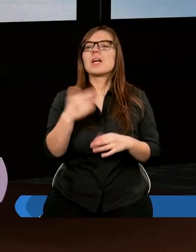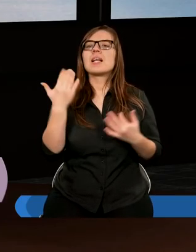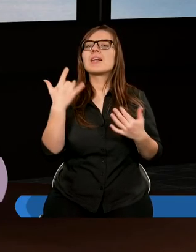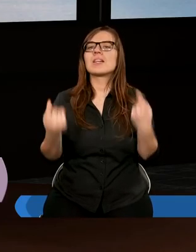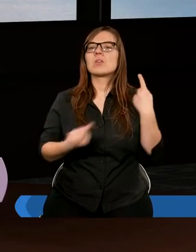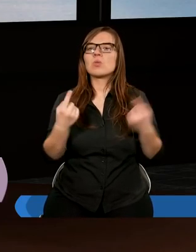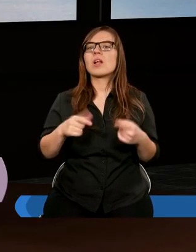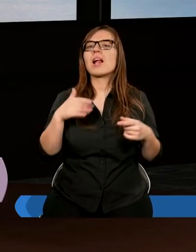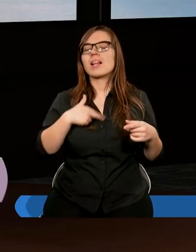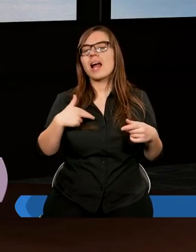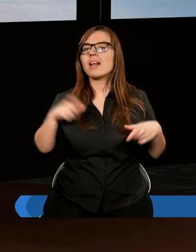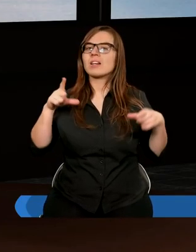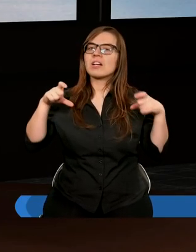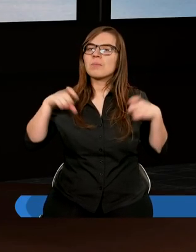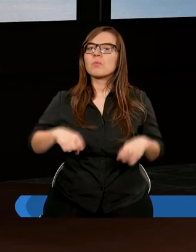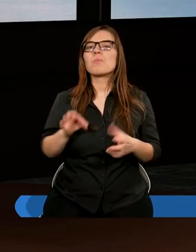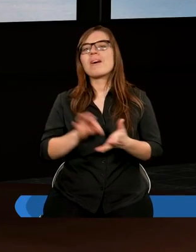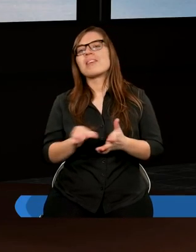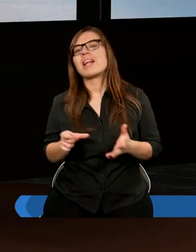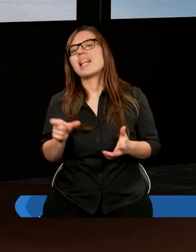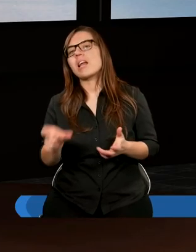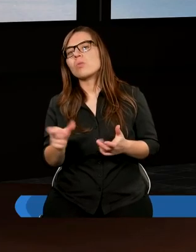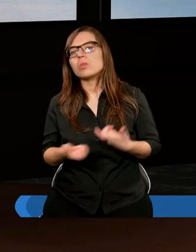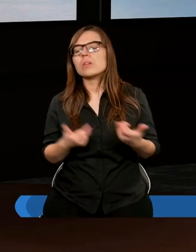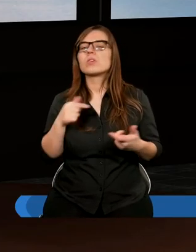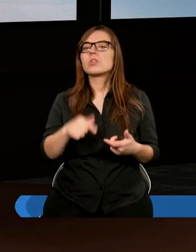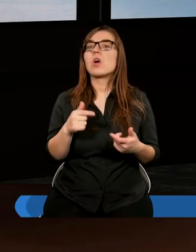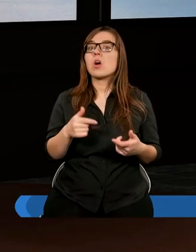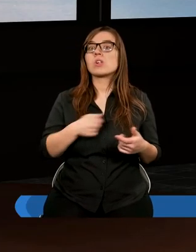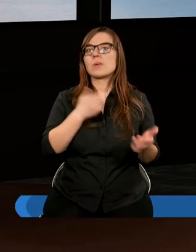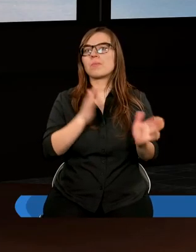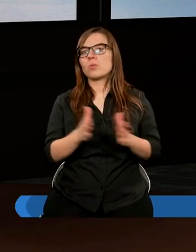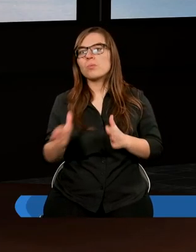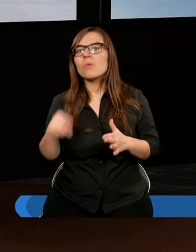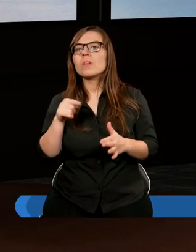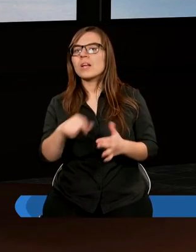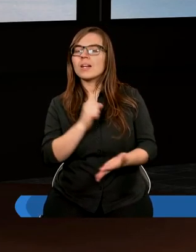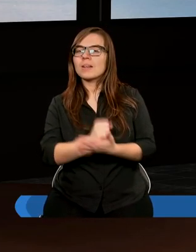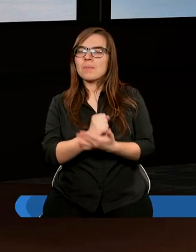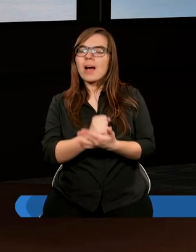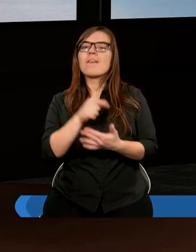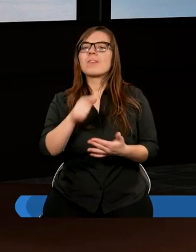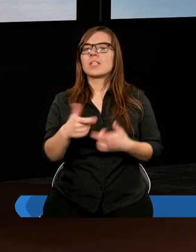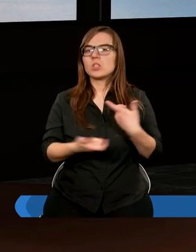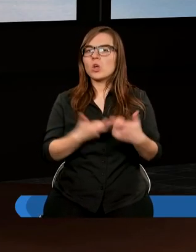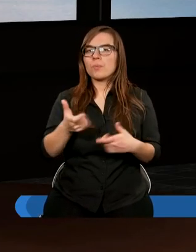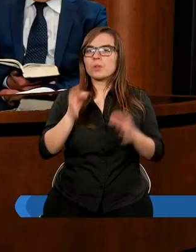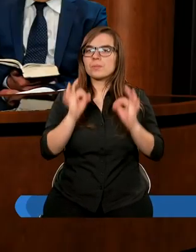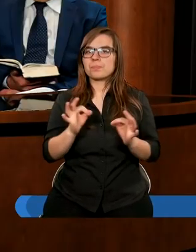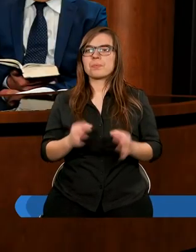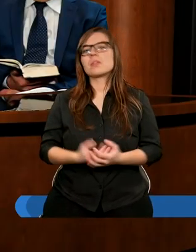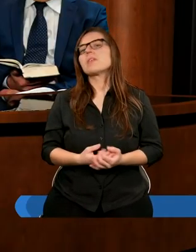życiowa nas zmusi do pewnego zadłużenia, to żebyśmy uporządkowali tę sprawę. Do tego nas nawołuje.